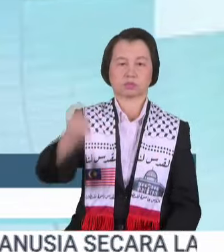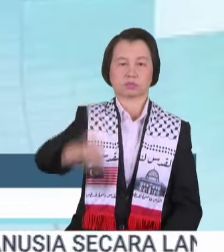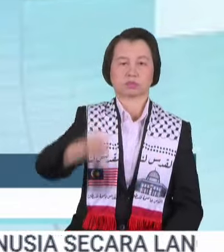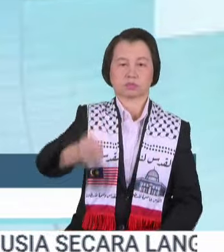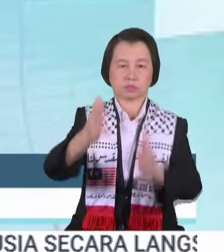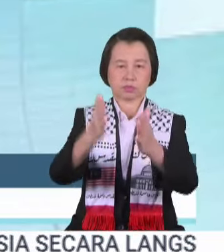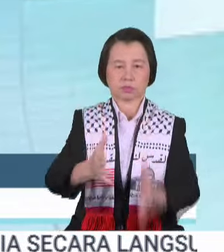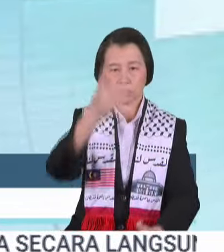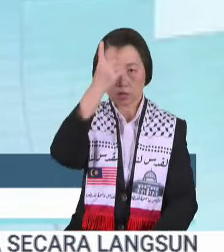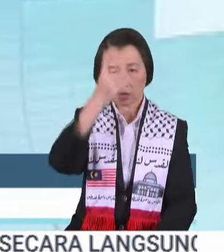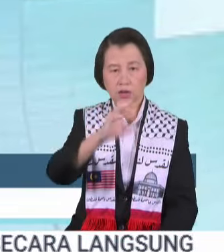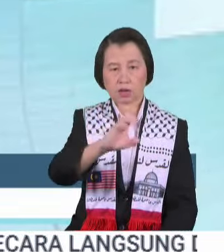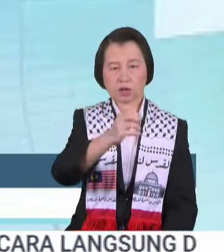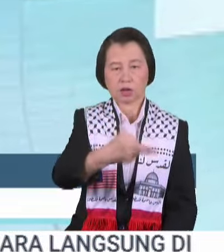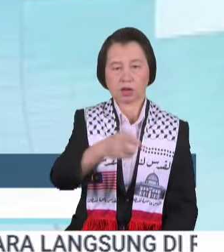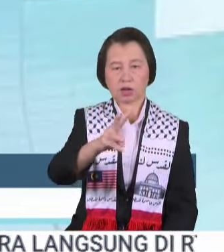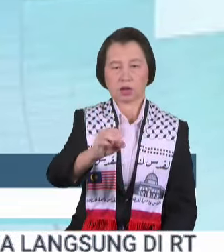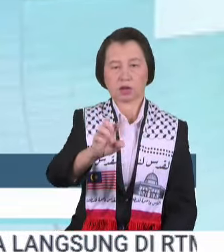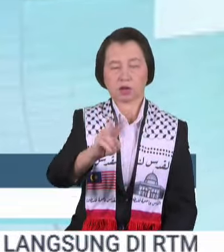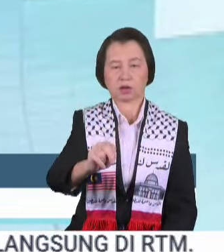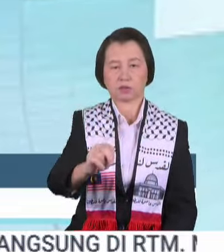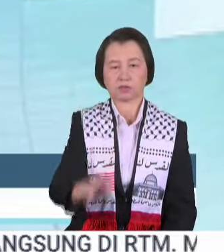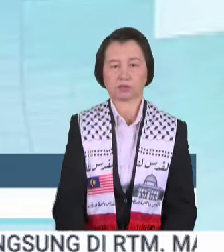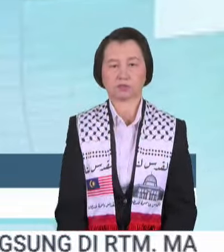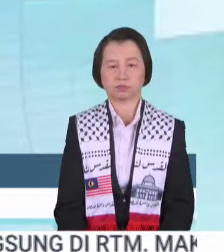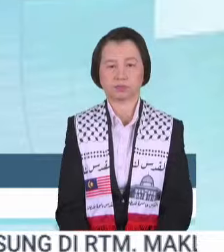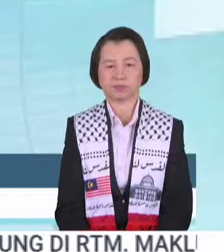hakim, Datuk Cik Wan Zaidi Cik Wan Ibrahim.